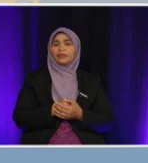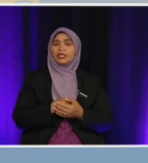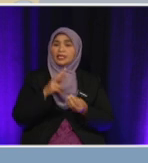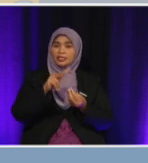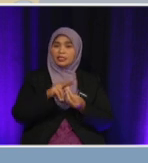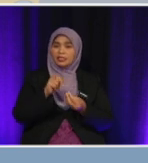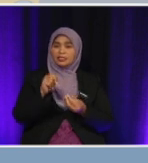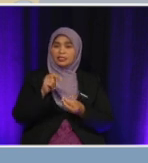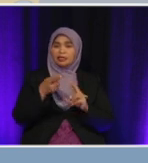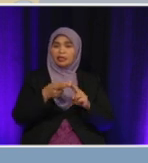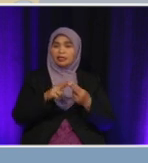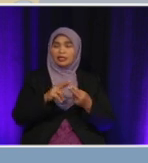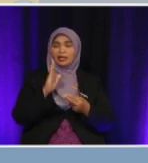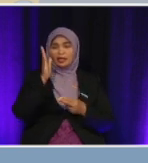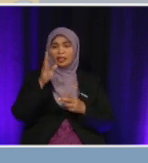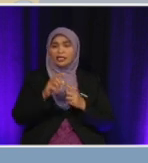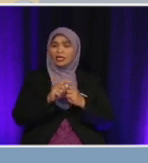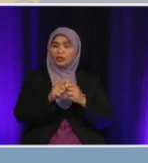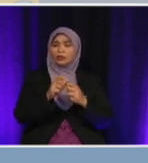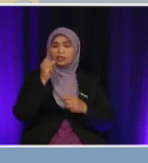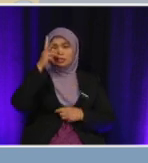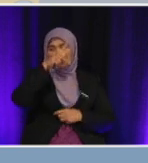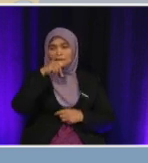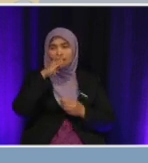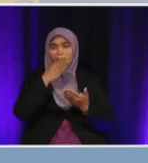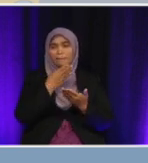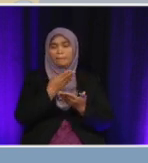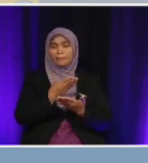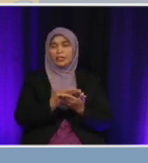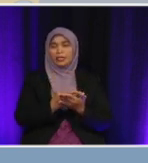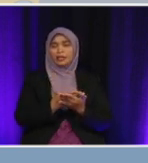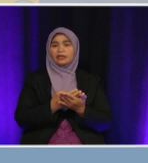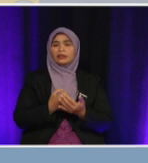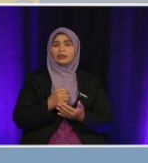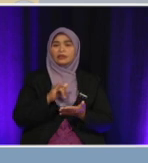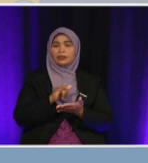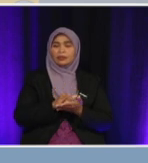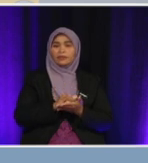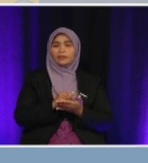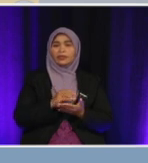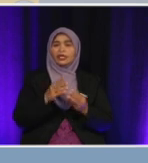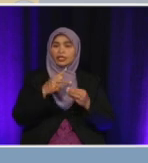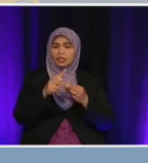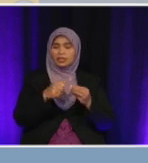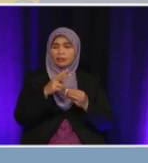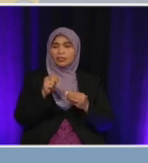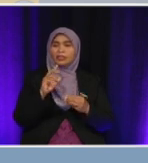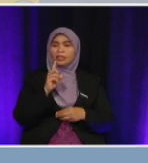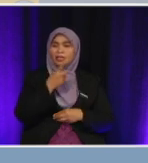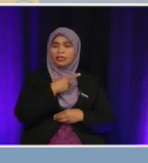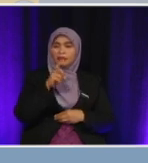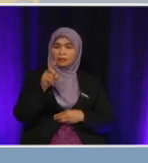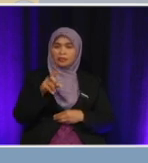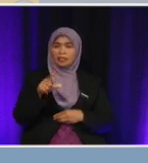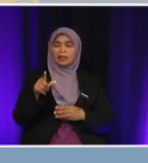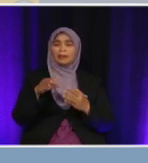akan memiliki sikap baik yang dilakukan oleh kedua gelas kesimpulannya Kita haruslah